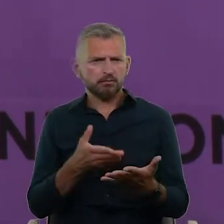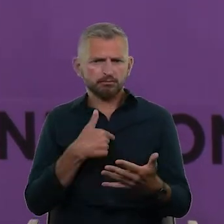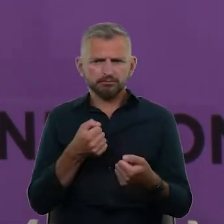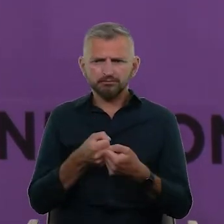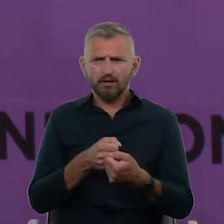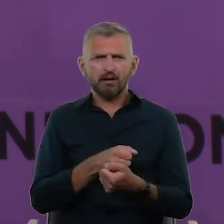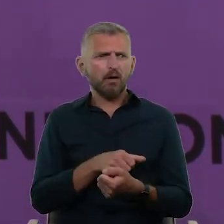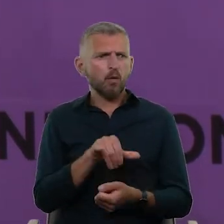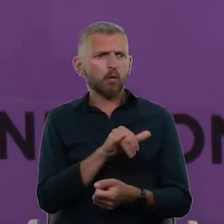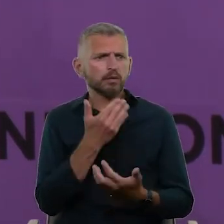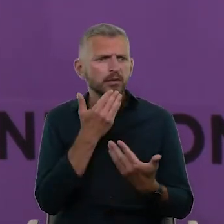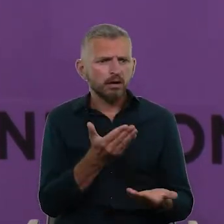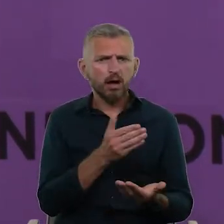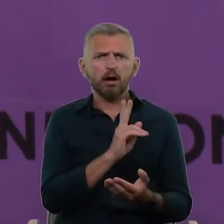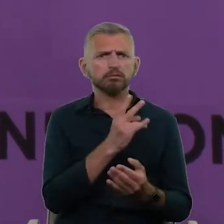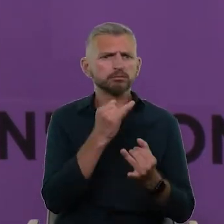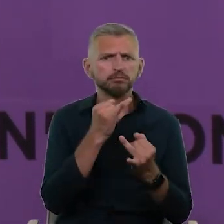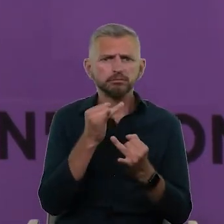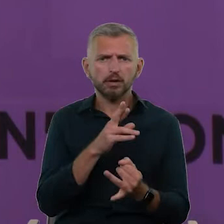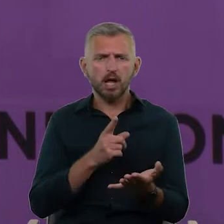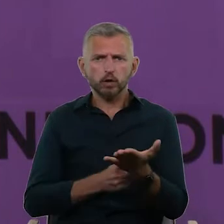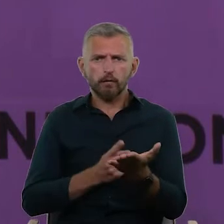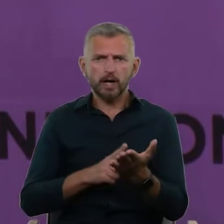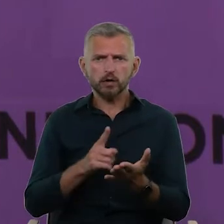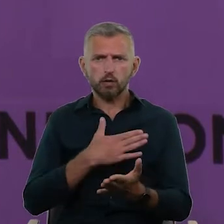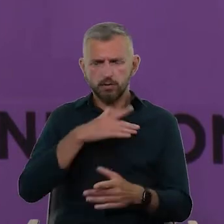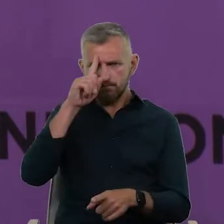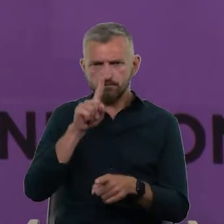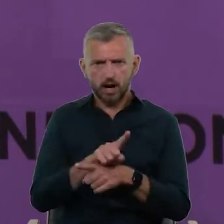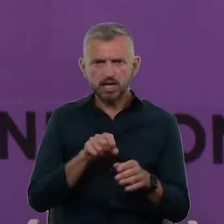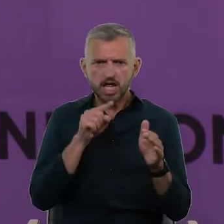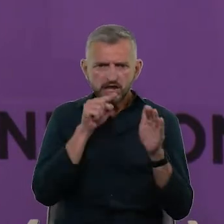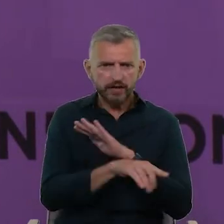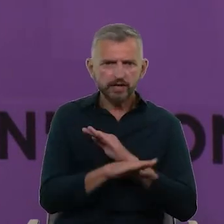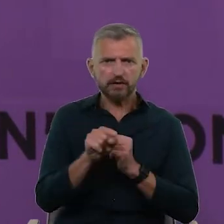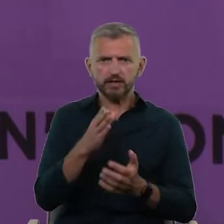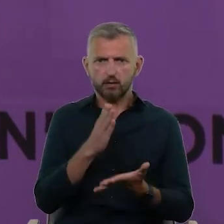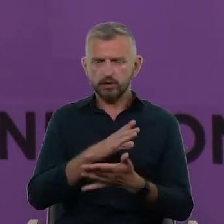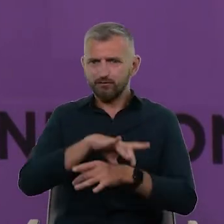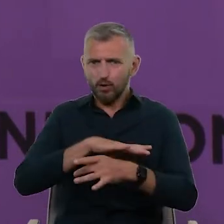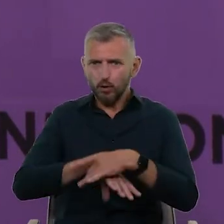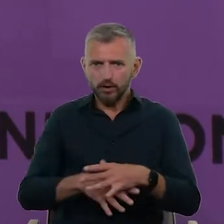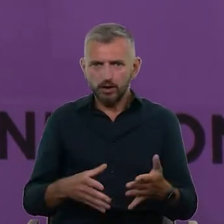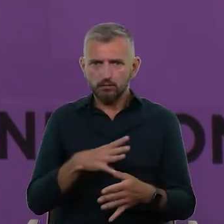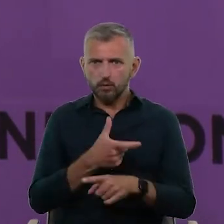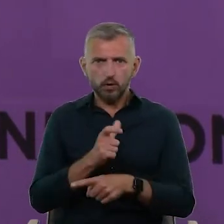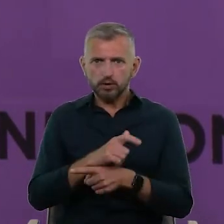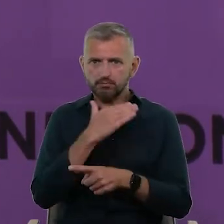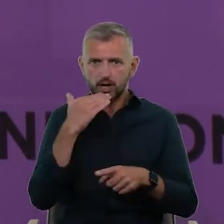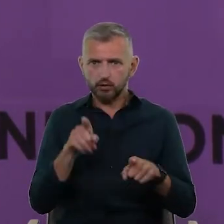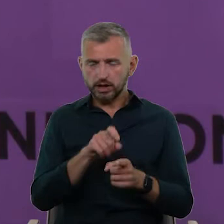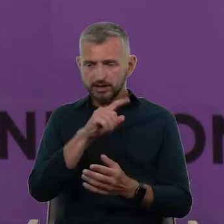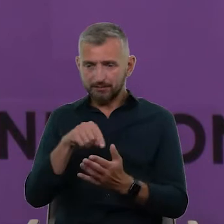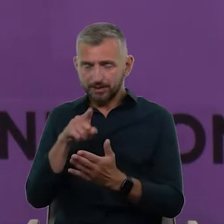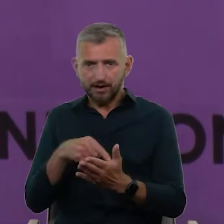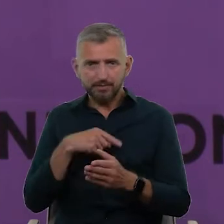ким спілкуватися, як довести, що мій брат не втік, а він знаходиться в полоні. Ну, тобто було дуже багато таких запитань, на